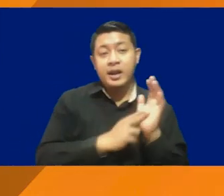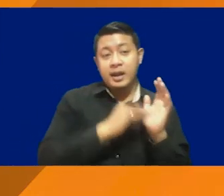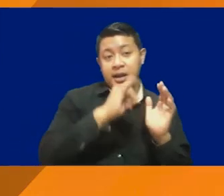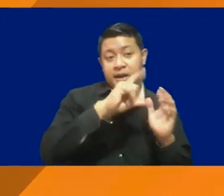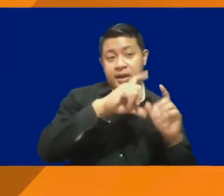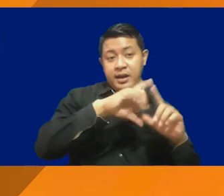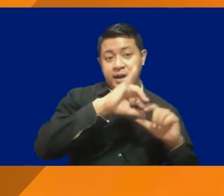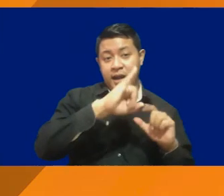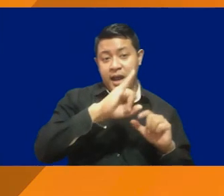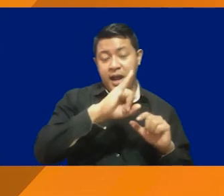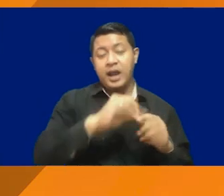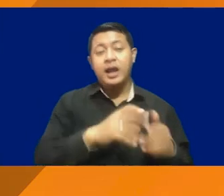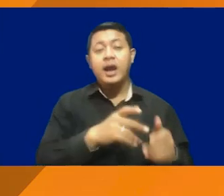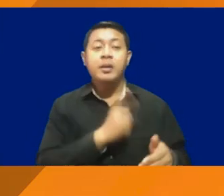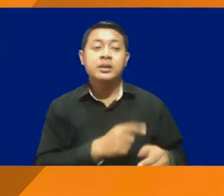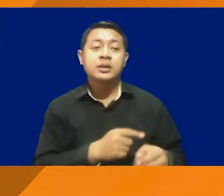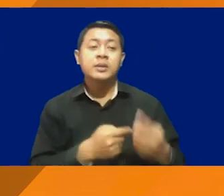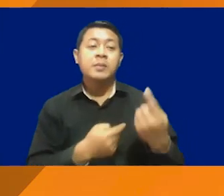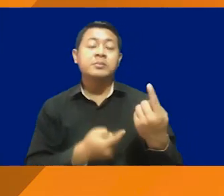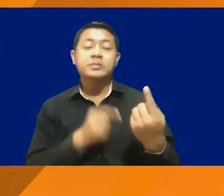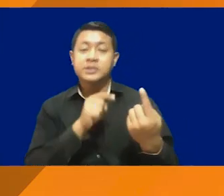lain. Bernilai